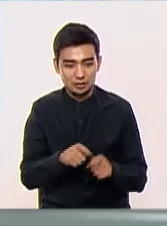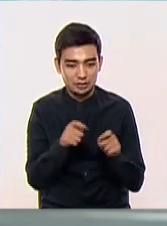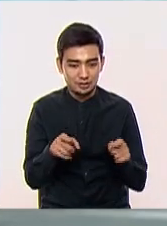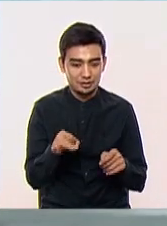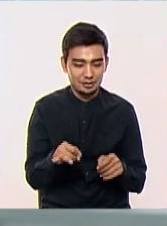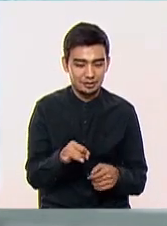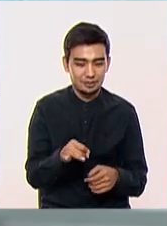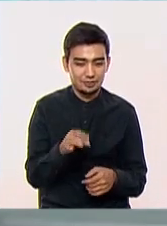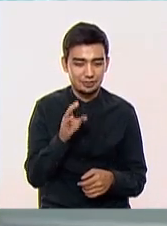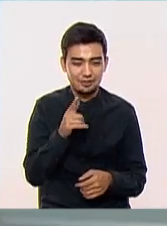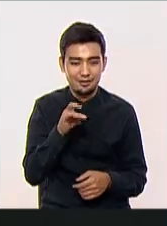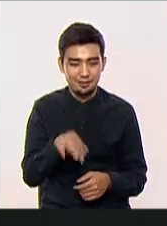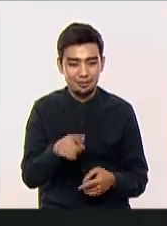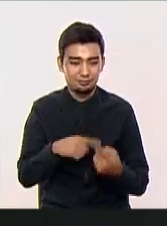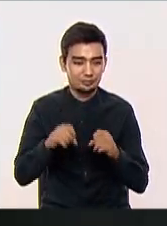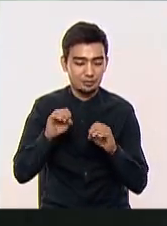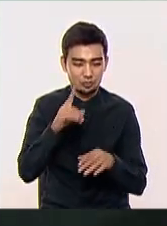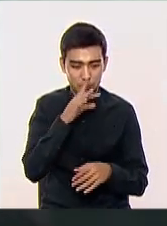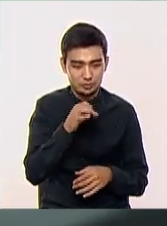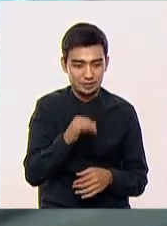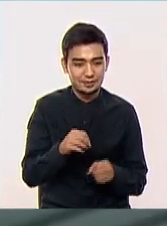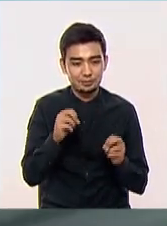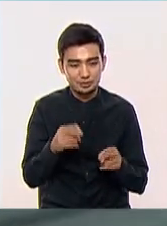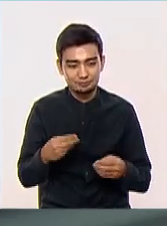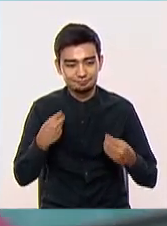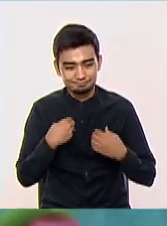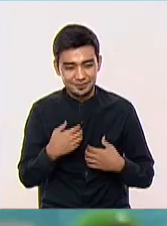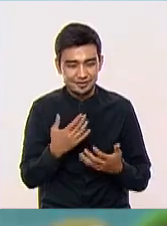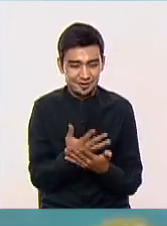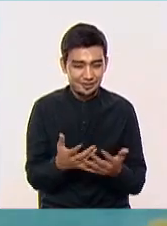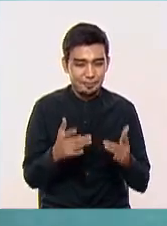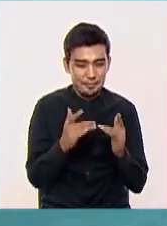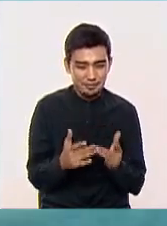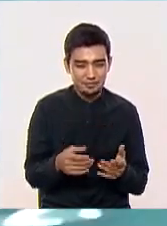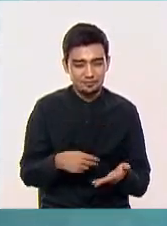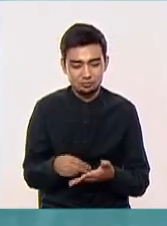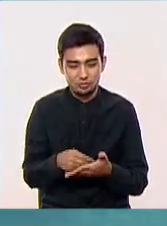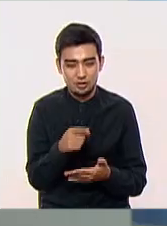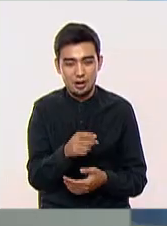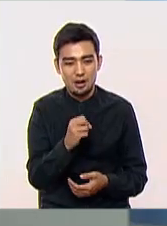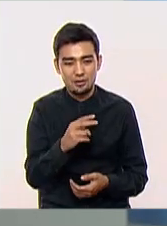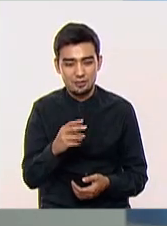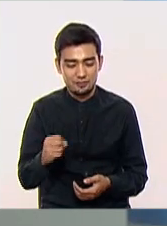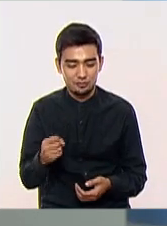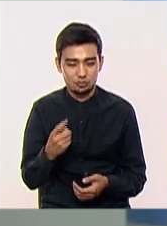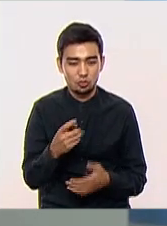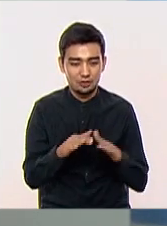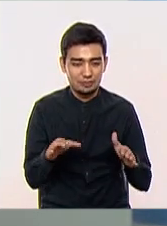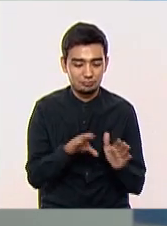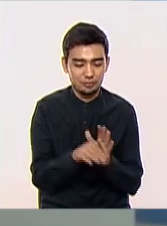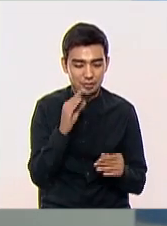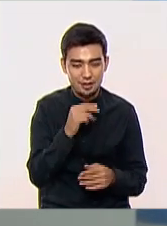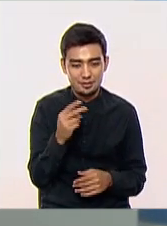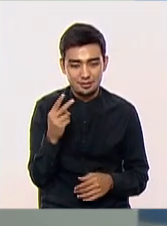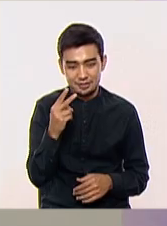качестве безвозмездного гранта. На эти средства приобрели необходимое оборудование и мебель. Вместимость акваклуба – около 100 детей, от 2